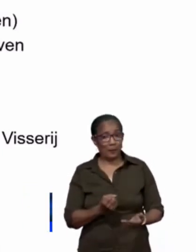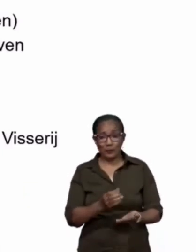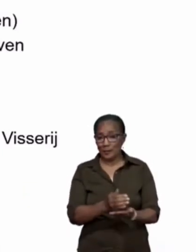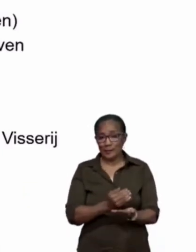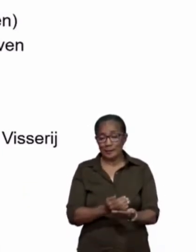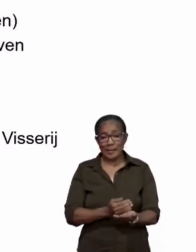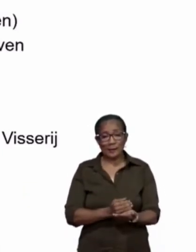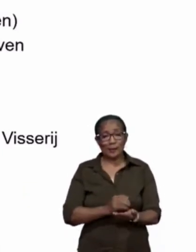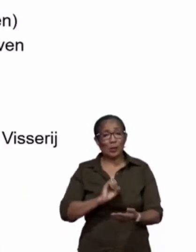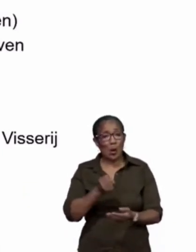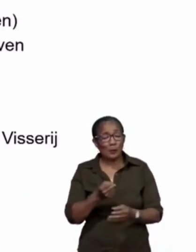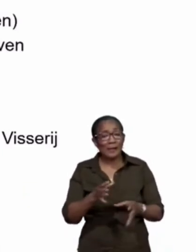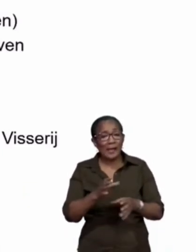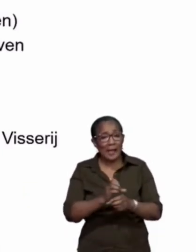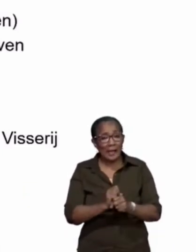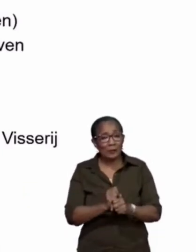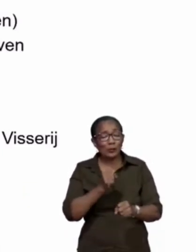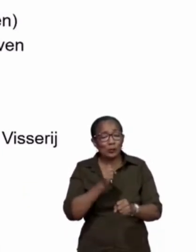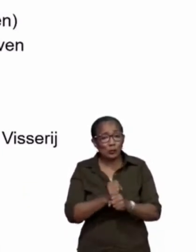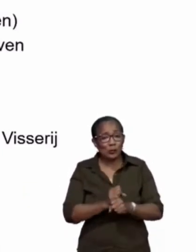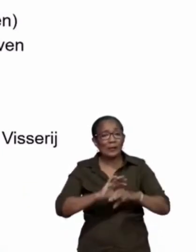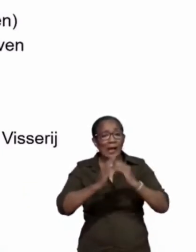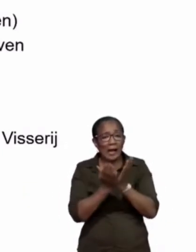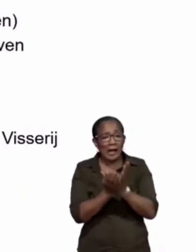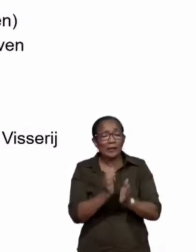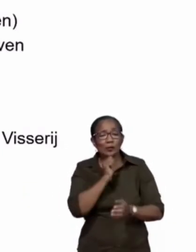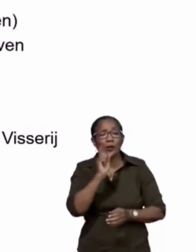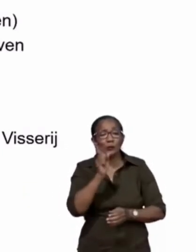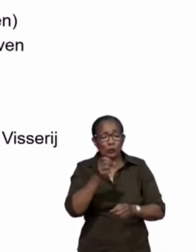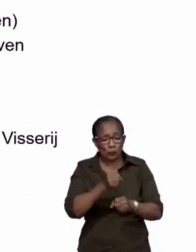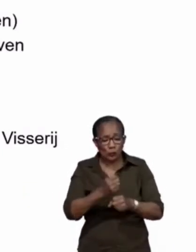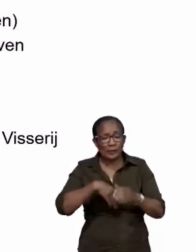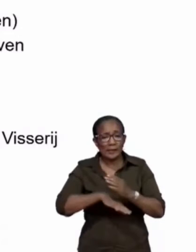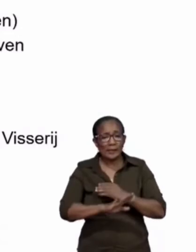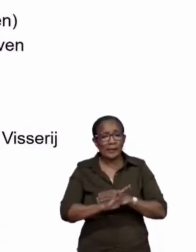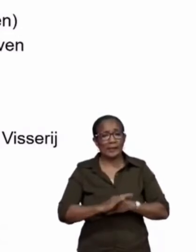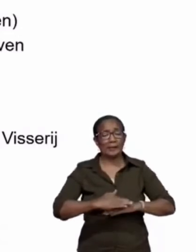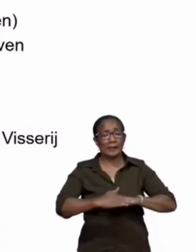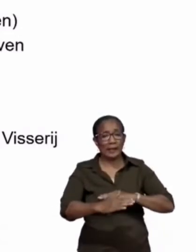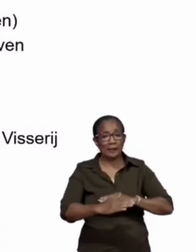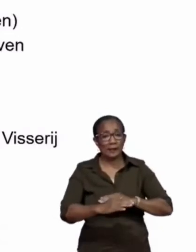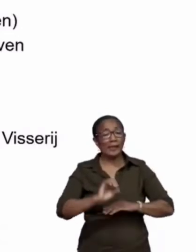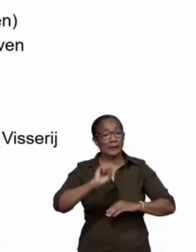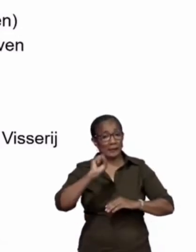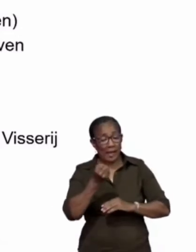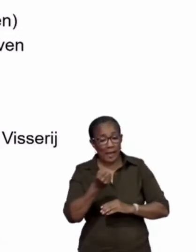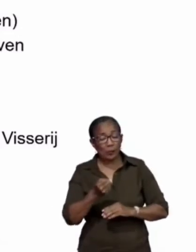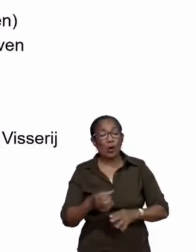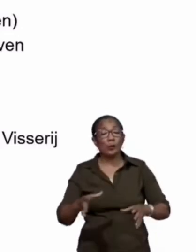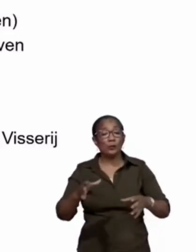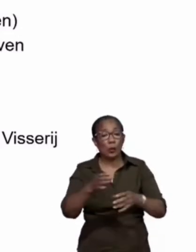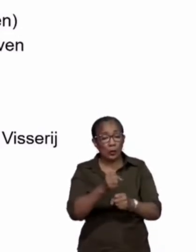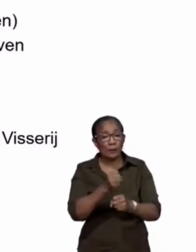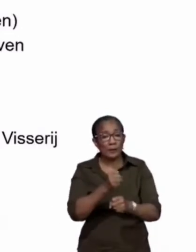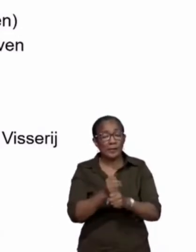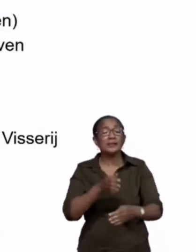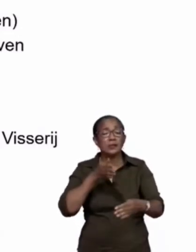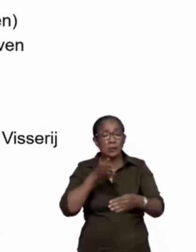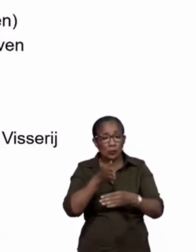fo, fusorgu taki, u kan do alla sanisa, u moest do ete ina kondre dus, de essentiële dienst die zie